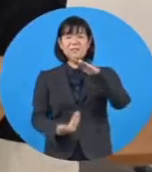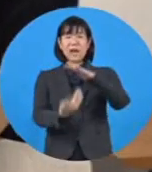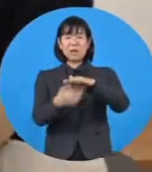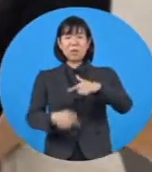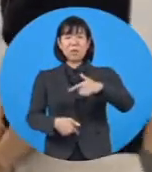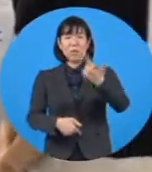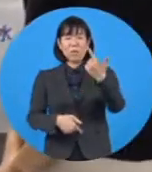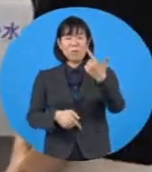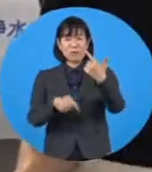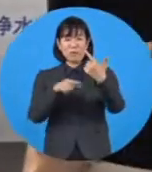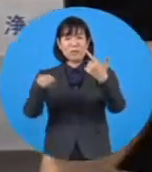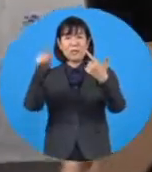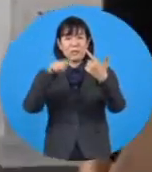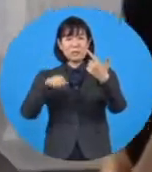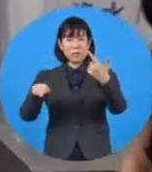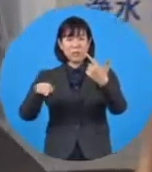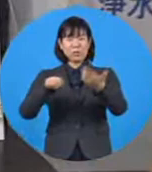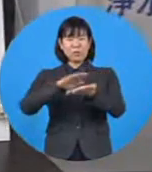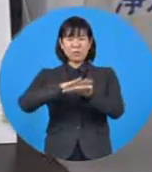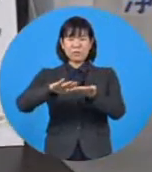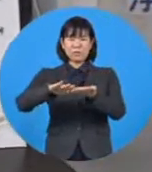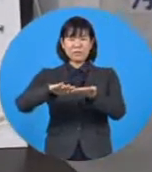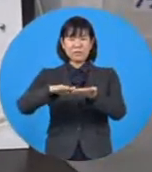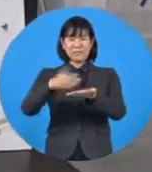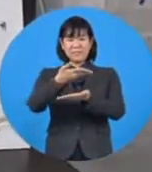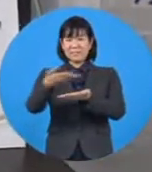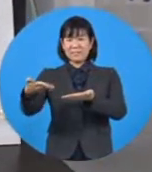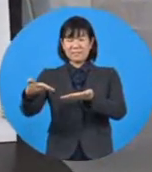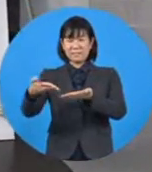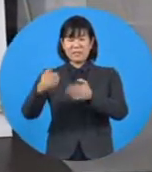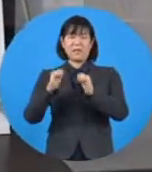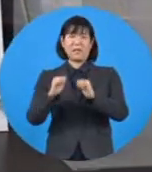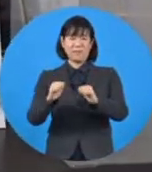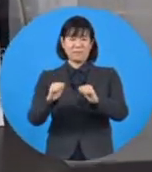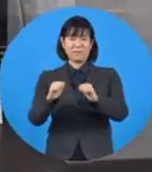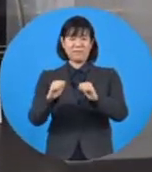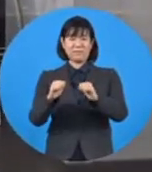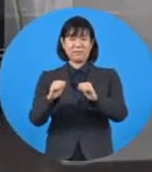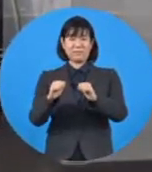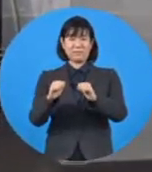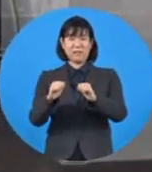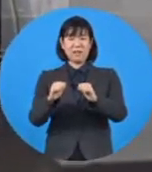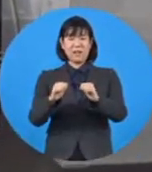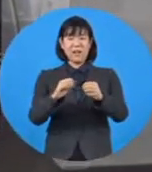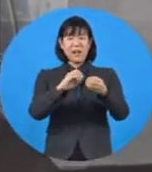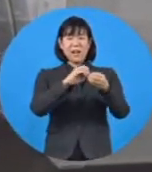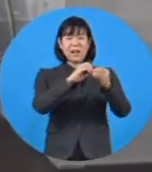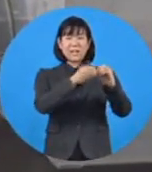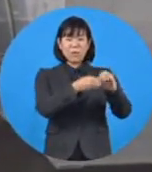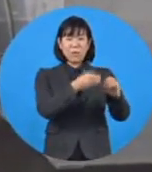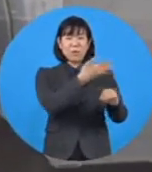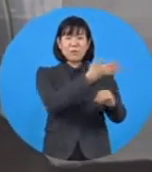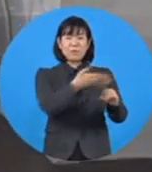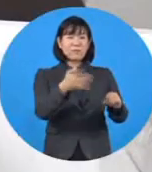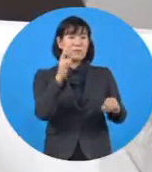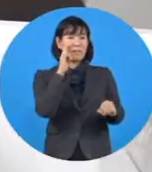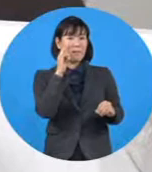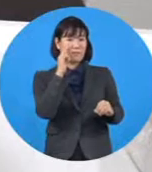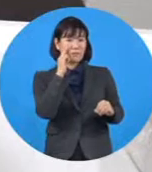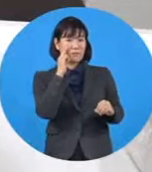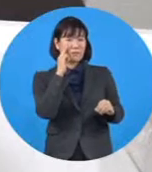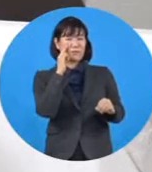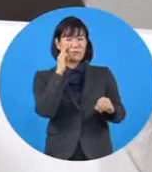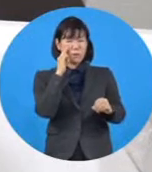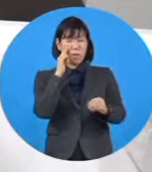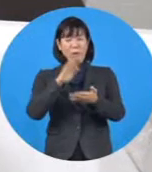ットルの水をろ過する装置は3つのフィルターに分かれています。食紅を使ったデモ機では飲料可